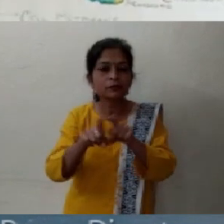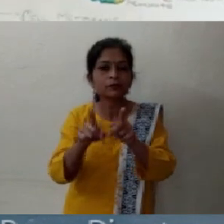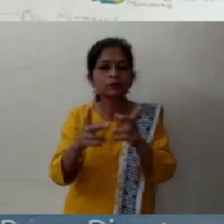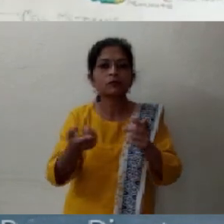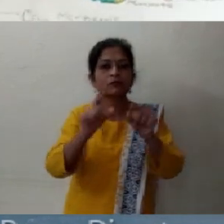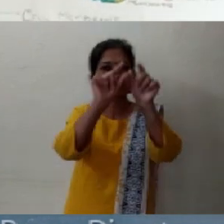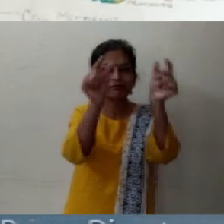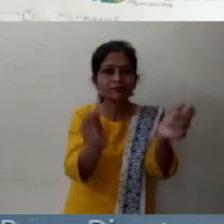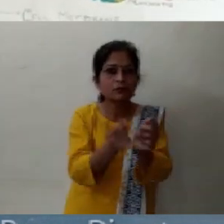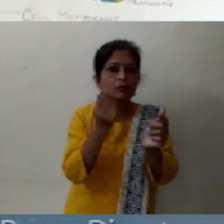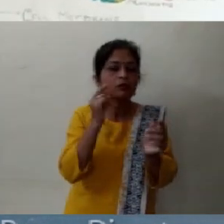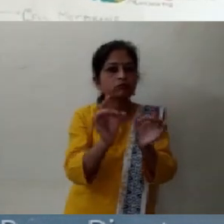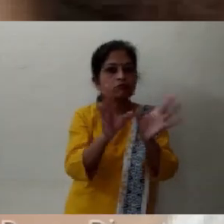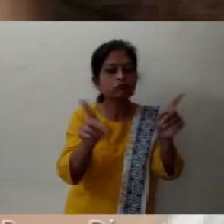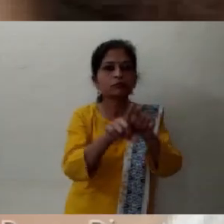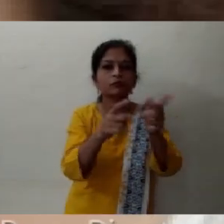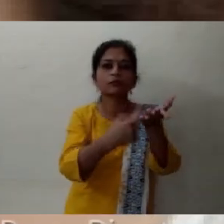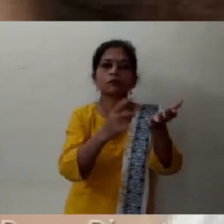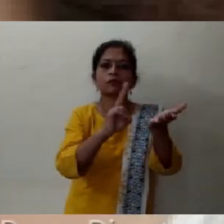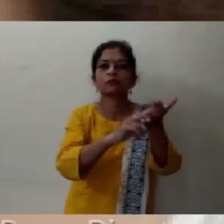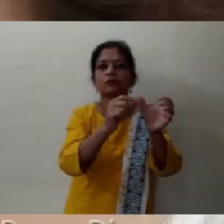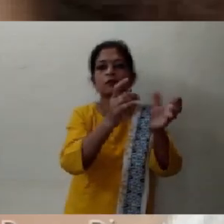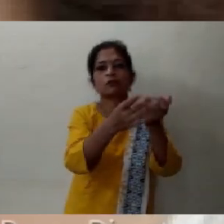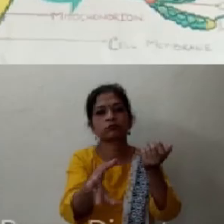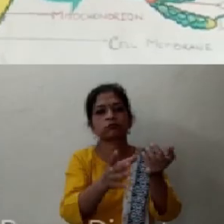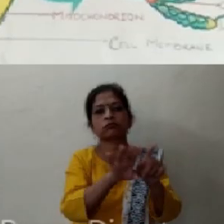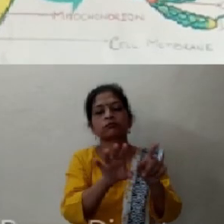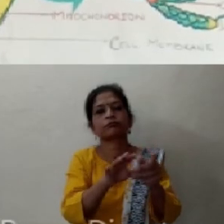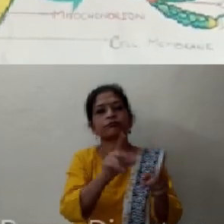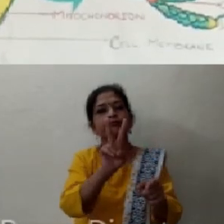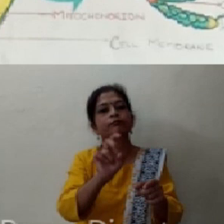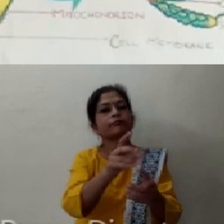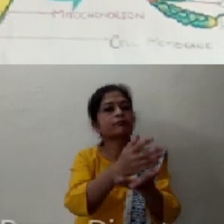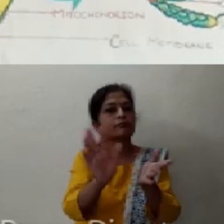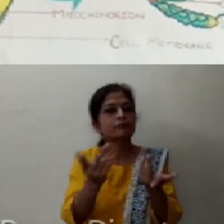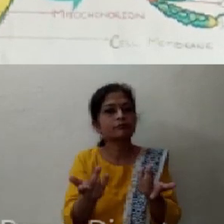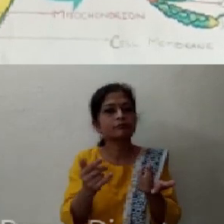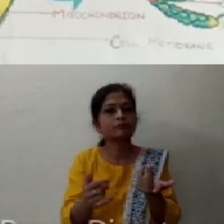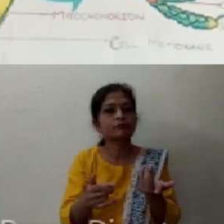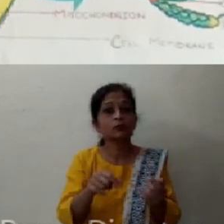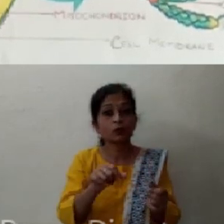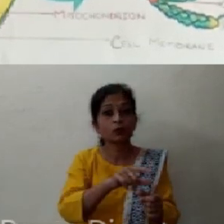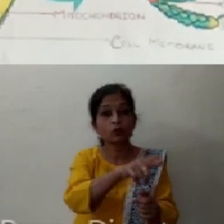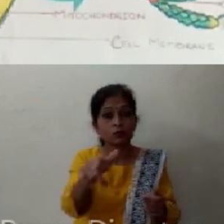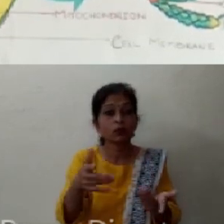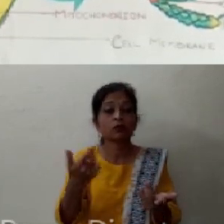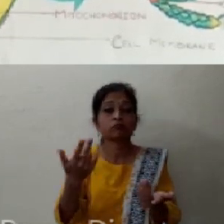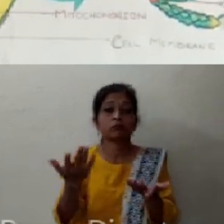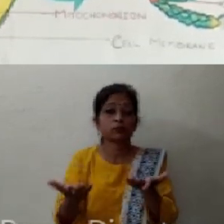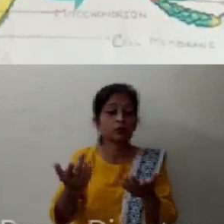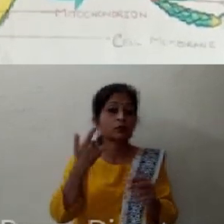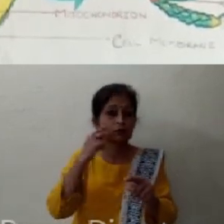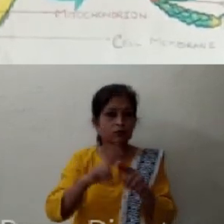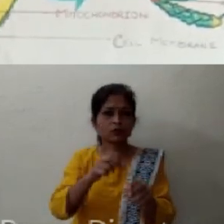विषाणु खत्म हुआ। जो बोली जाती है वो ये बोली जाती है कि अगर आपको किसी तरह का खांसी हो